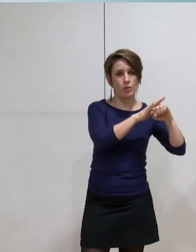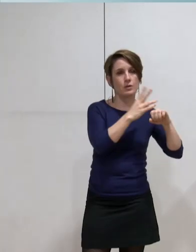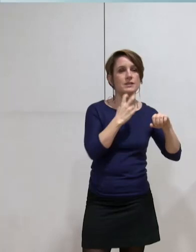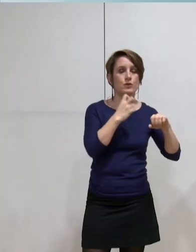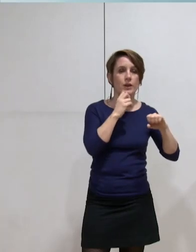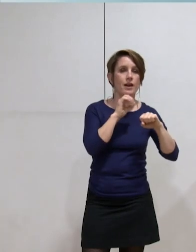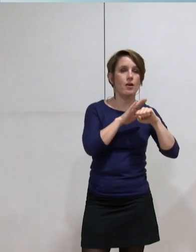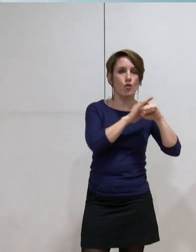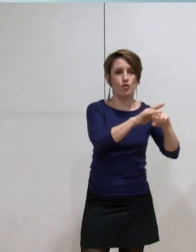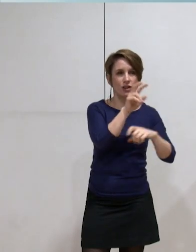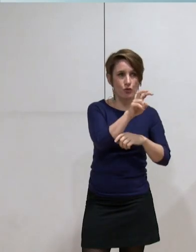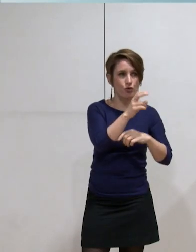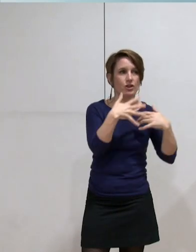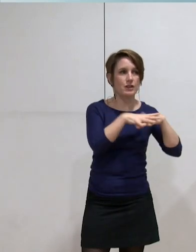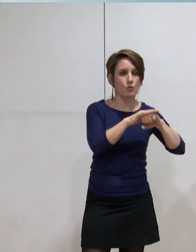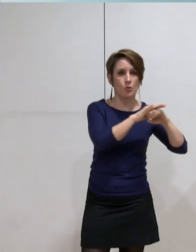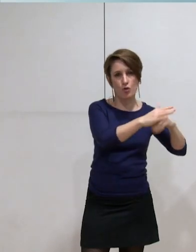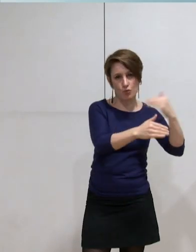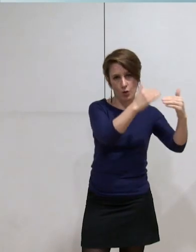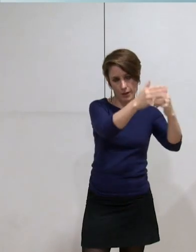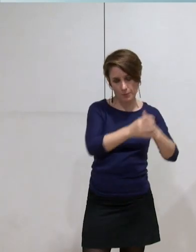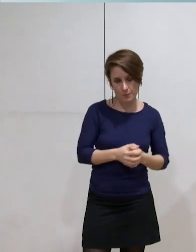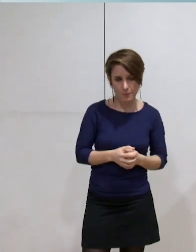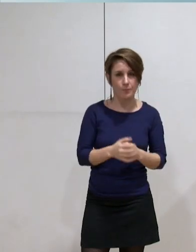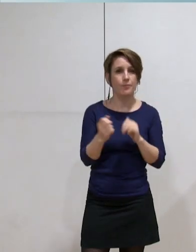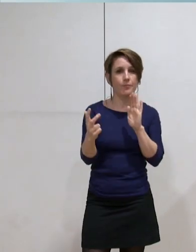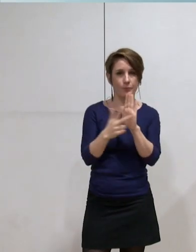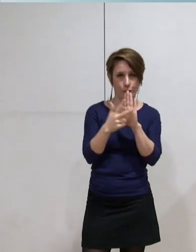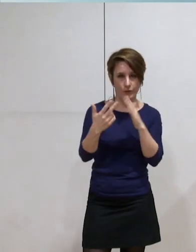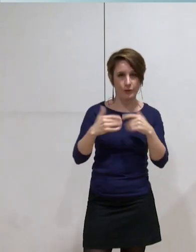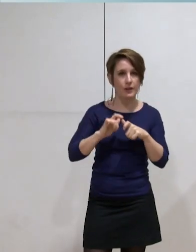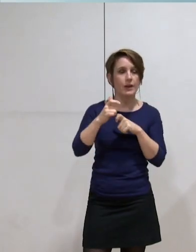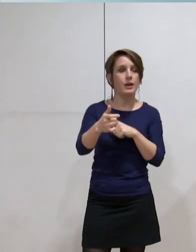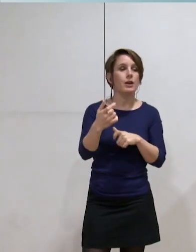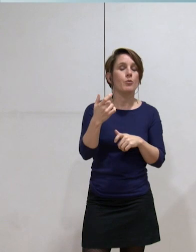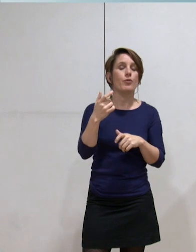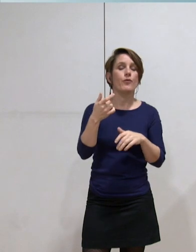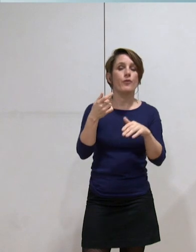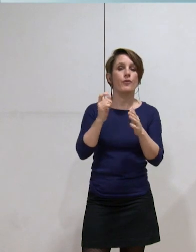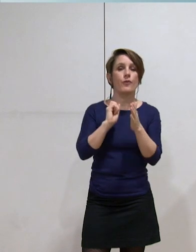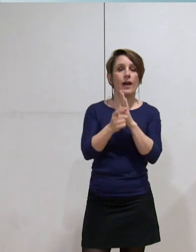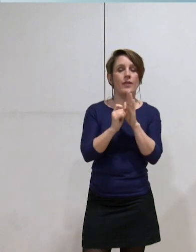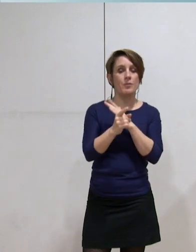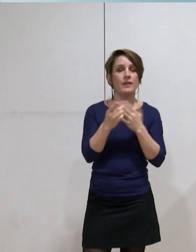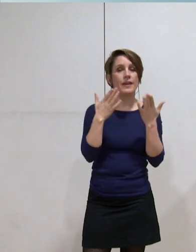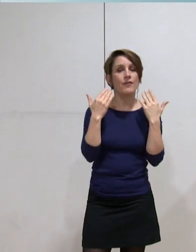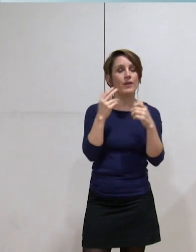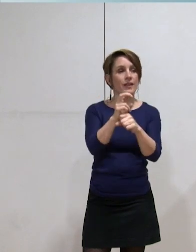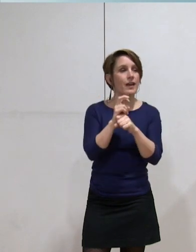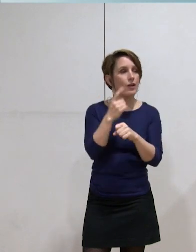citoyen de la gauche et des écologistes rassemblement de gauche et des progrès délibération adopté indemnité de Fred garde à la charge des